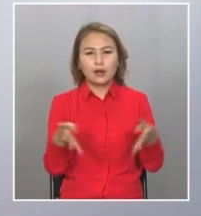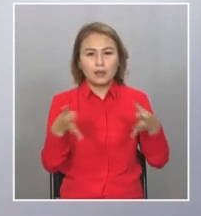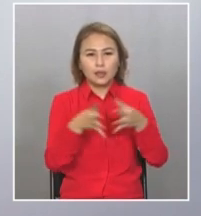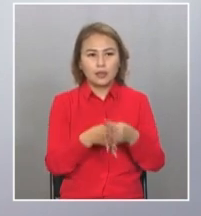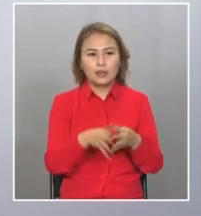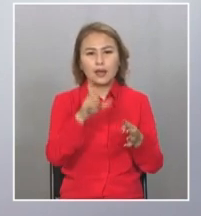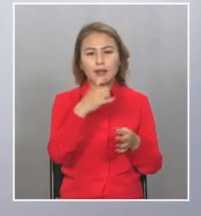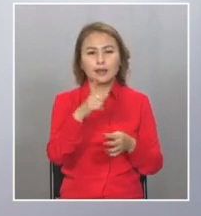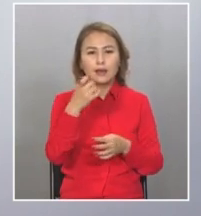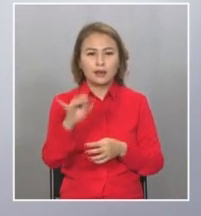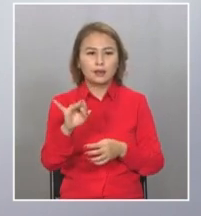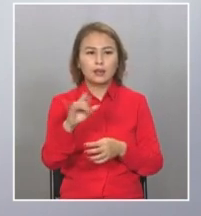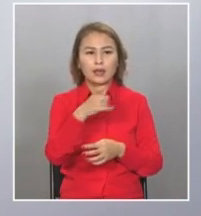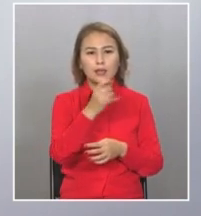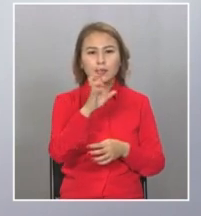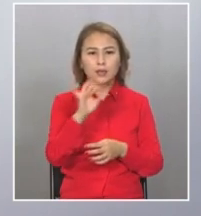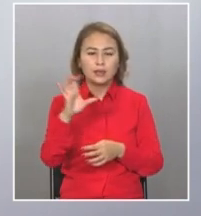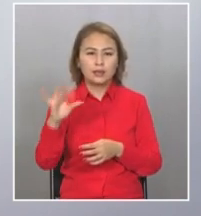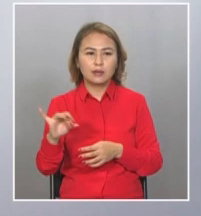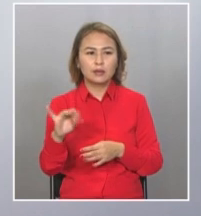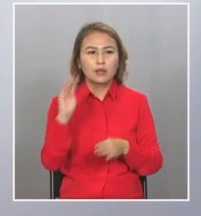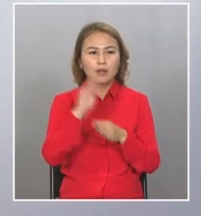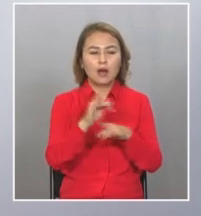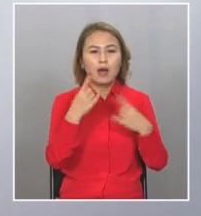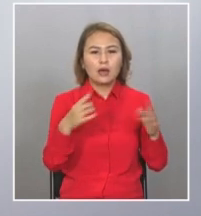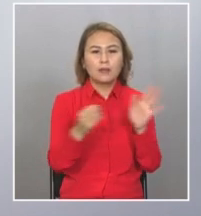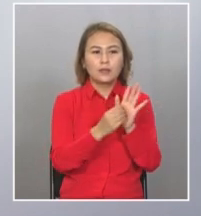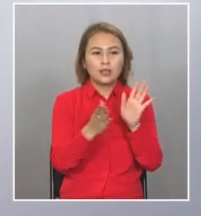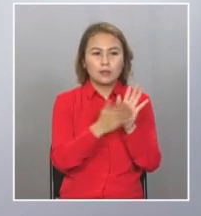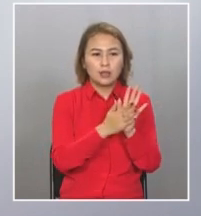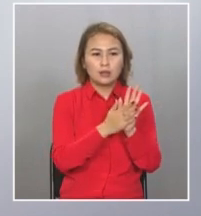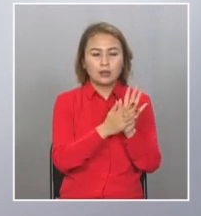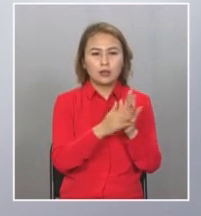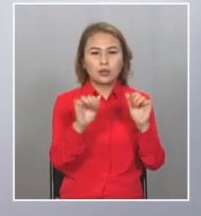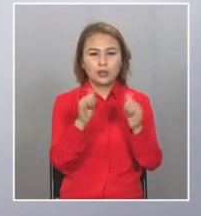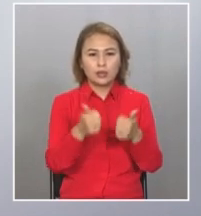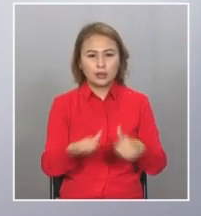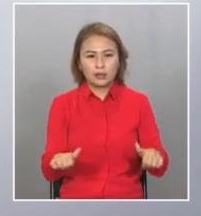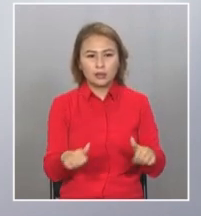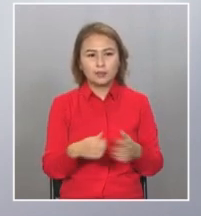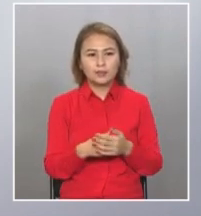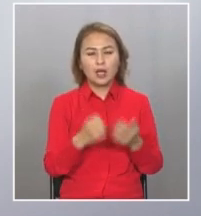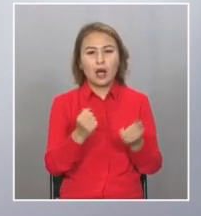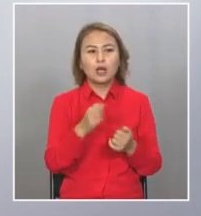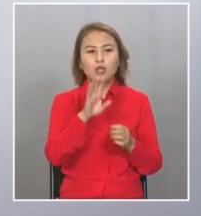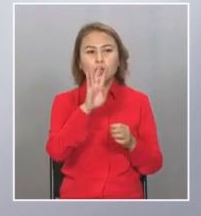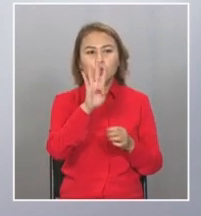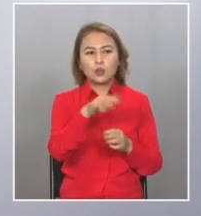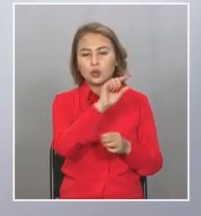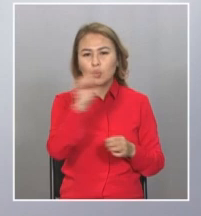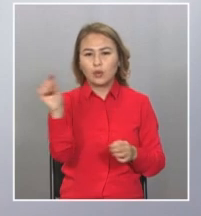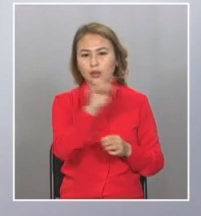комбинациясы A, A, B сияқты әріптермен өрнектеледі. Ал жолдар,